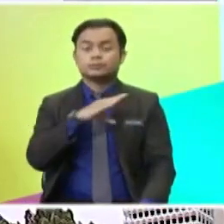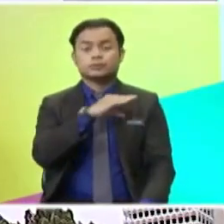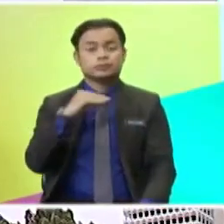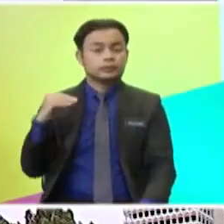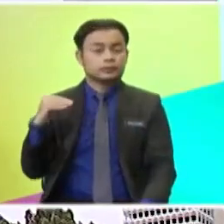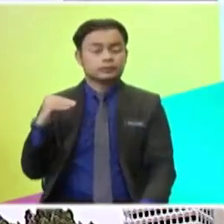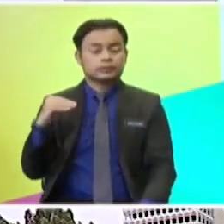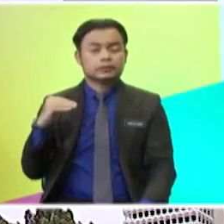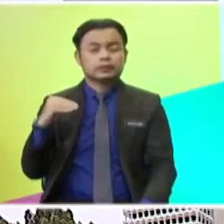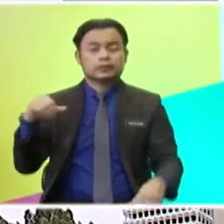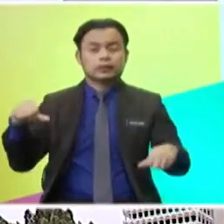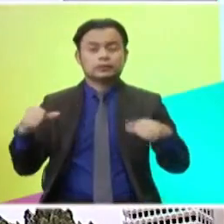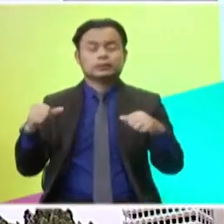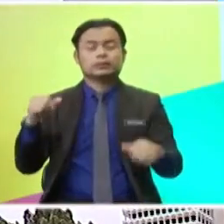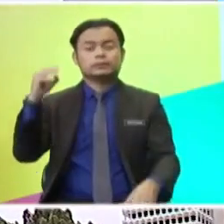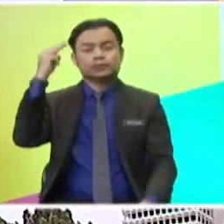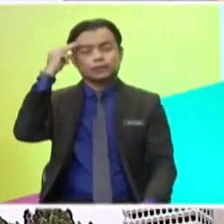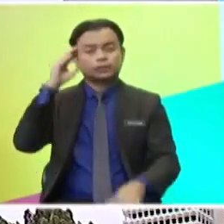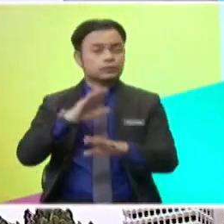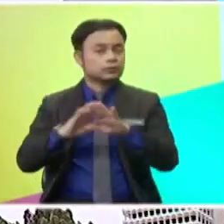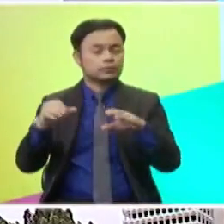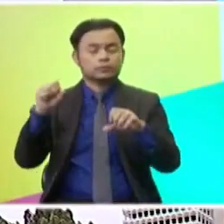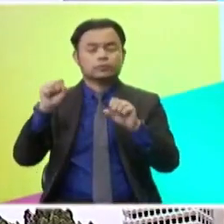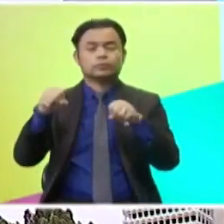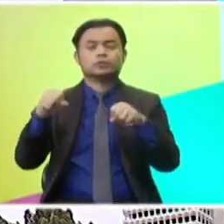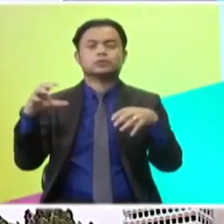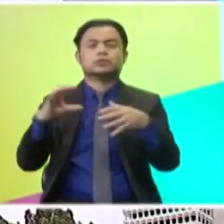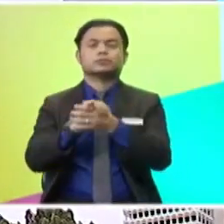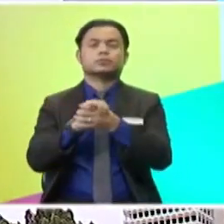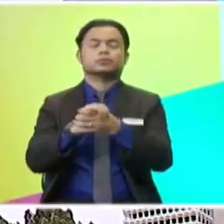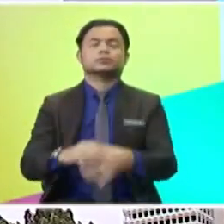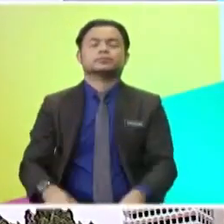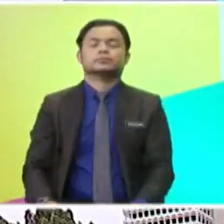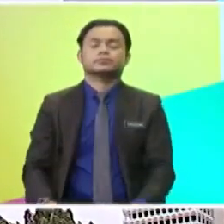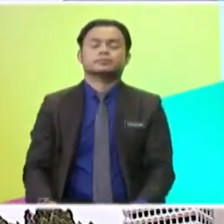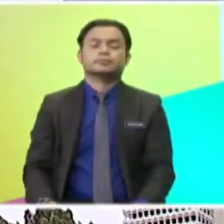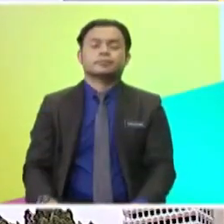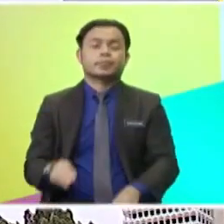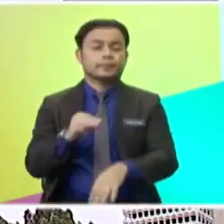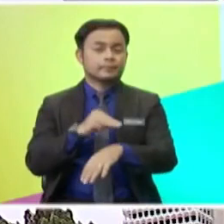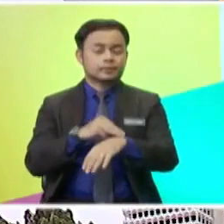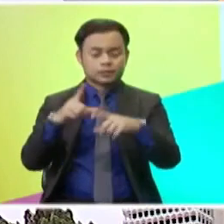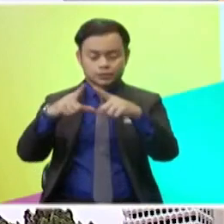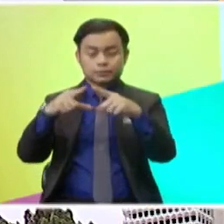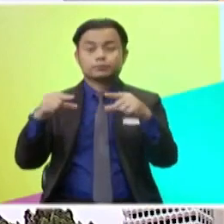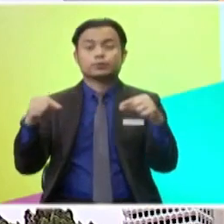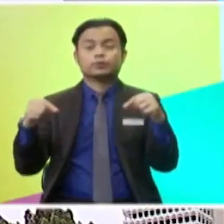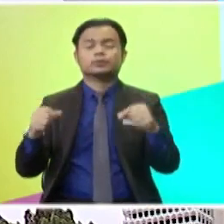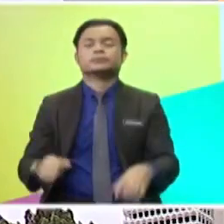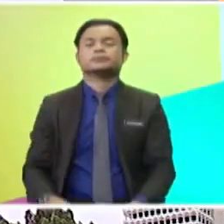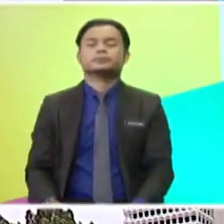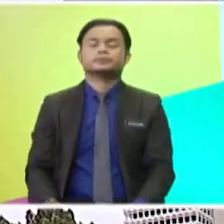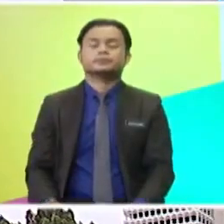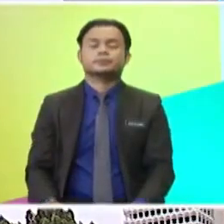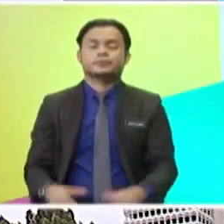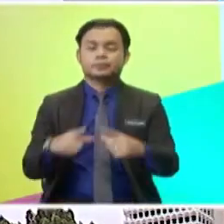tak boleh campur tangan langsung. Okay? Kemudian, semasa di era pentadbiran Jepun, Jepun